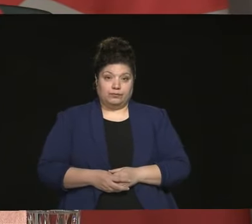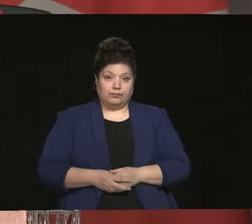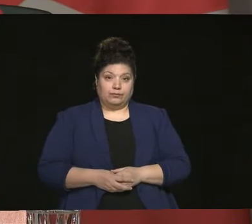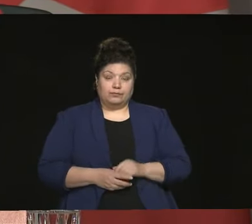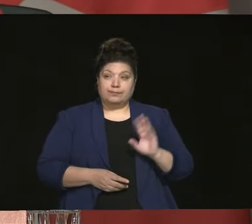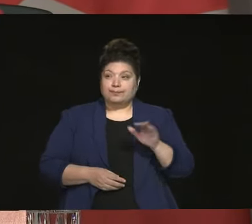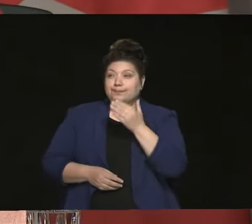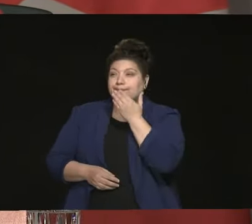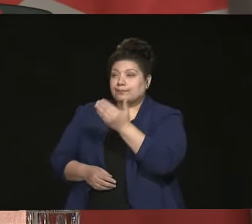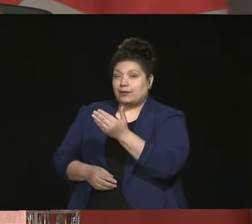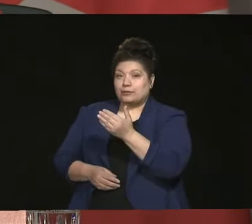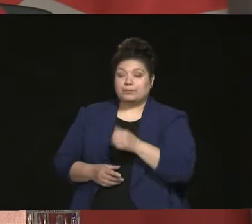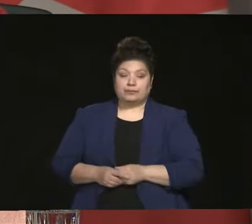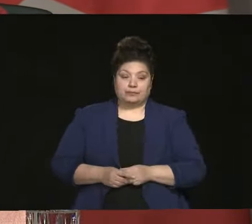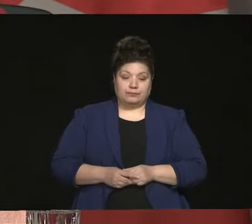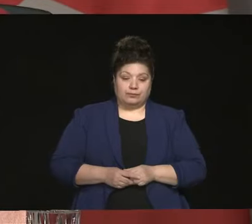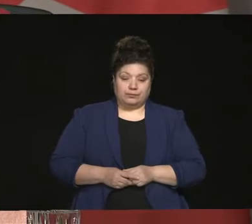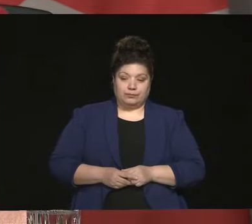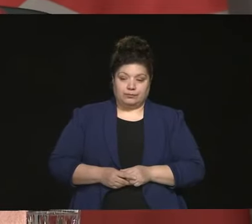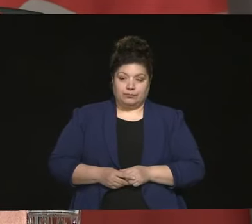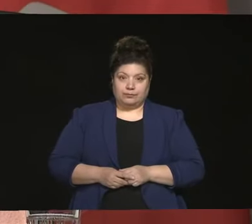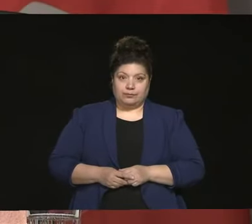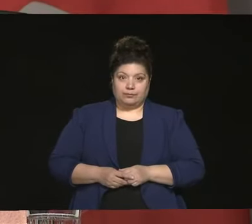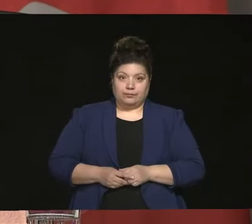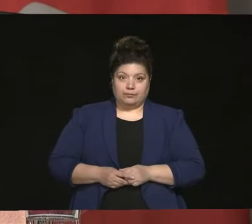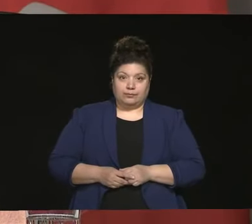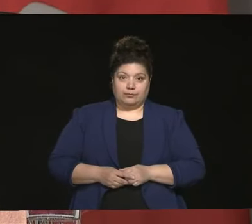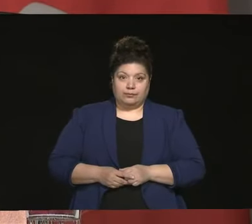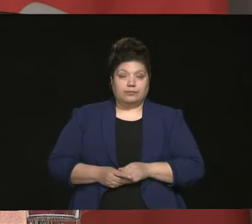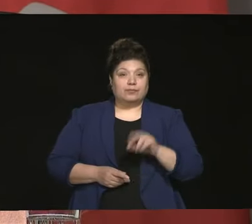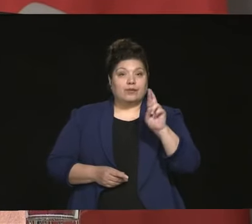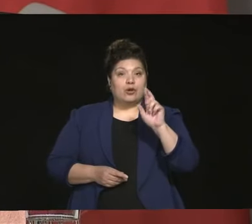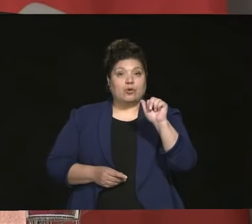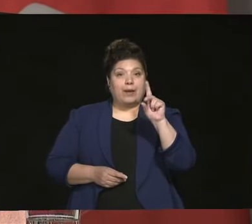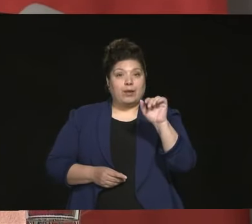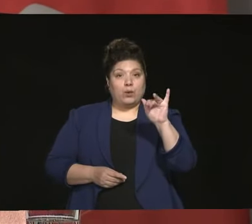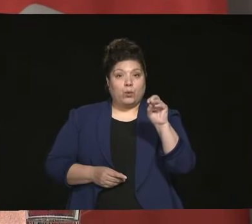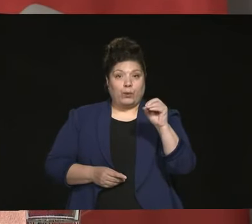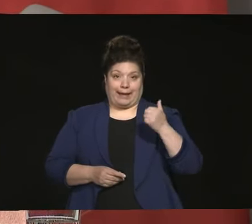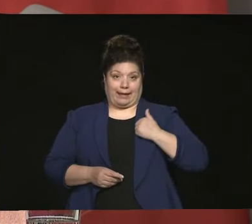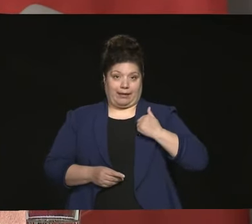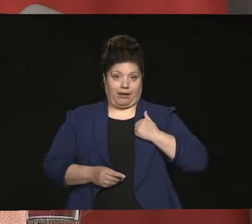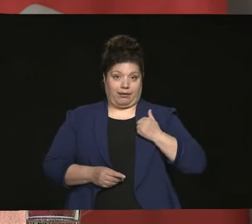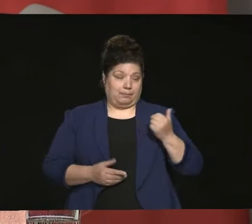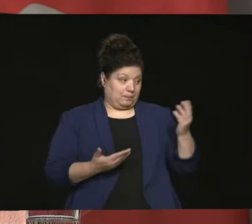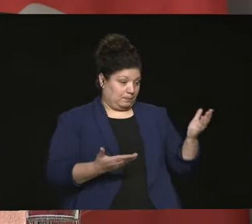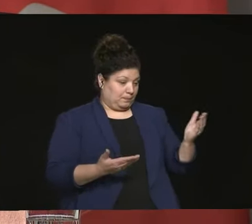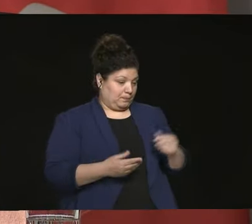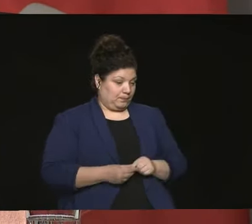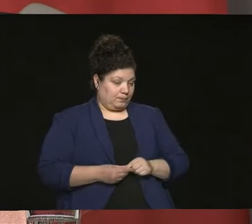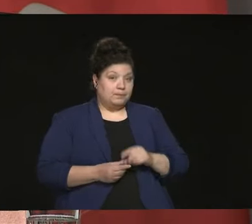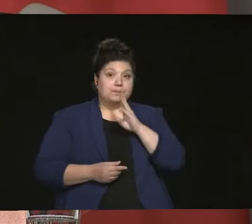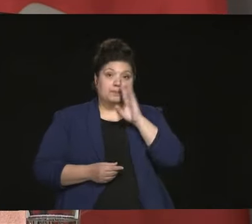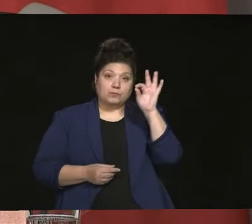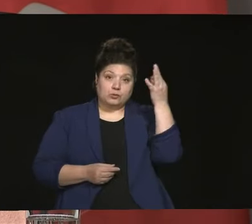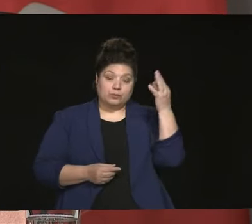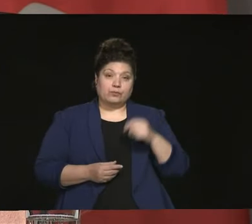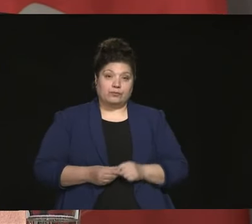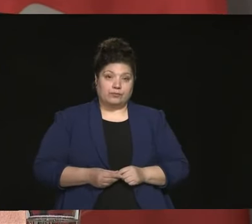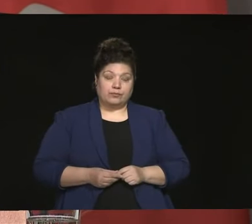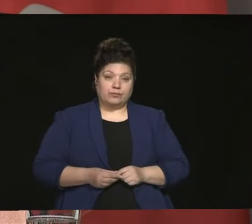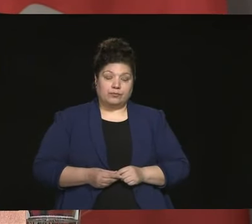la prochaine question est de Micheline Laflamme, Radio-Canada. La parole est à vous. Et bonjour. Concernant la demande d'aide du Québec, le